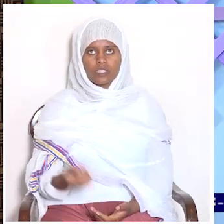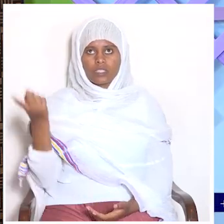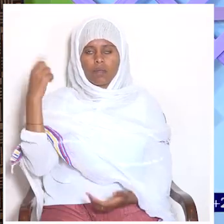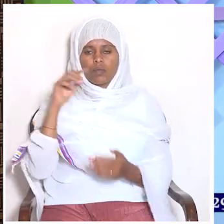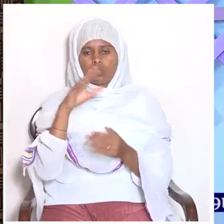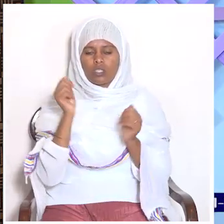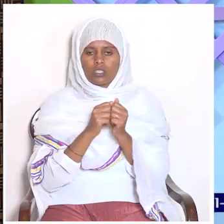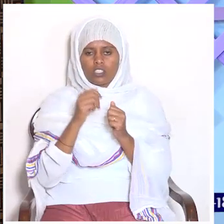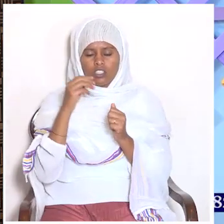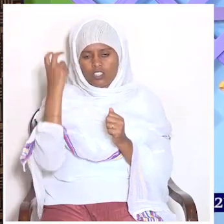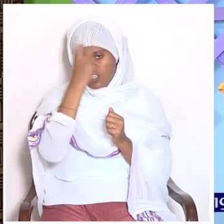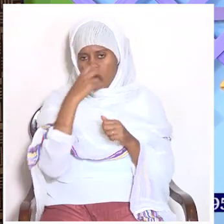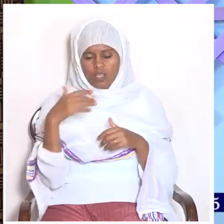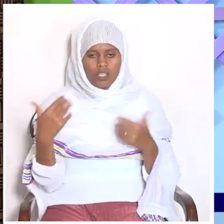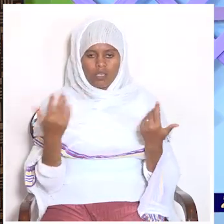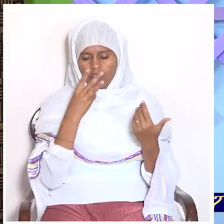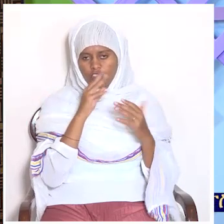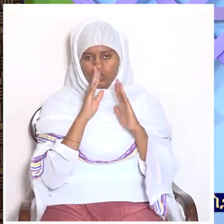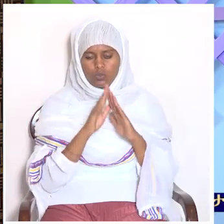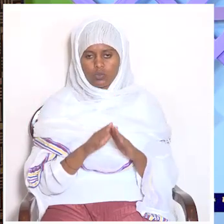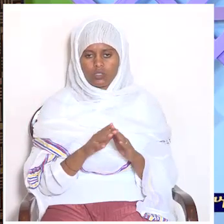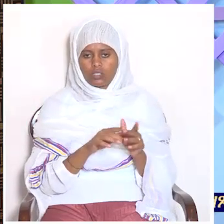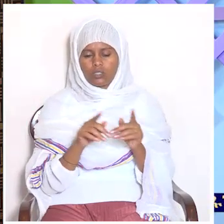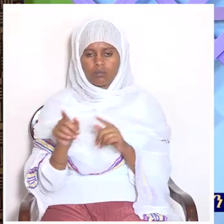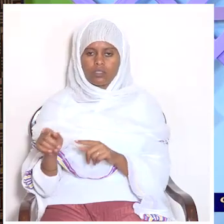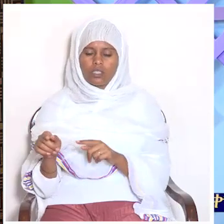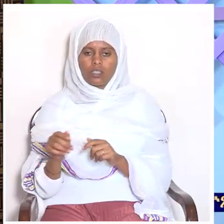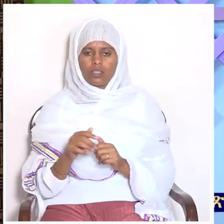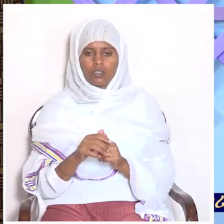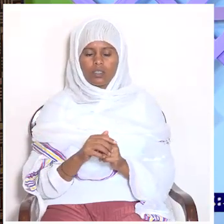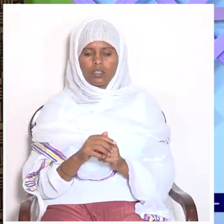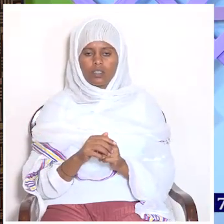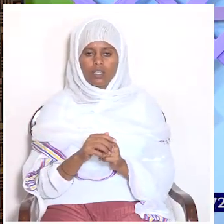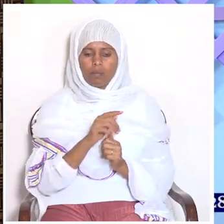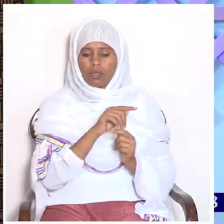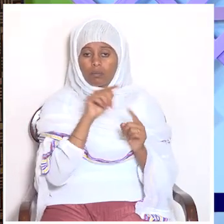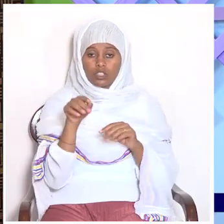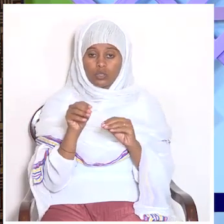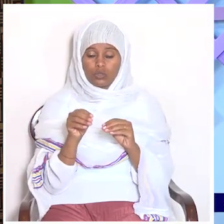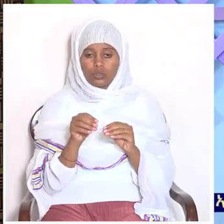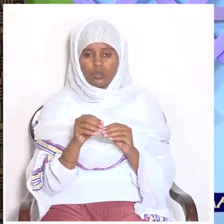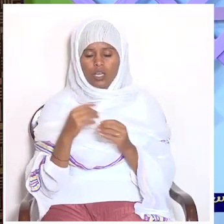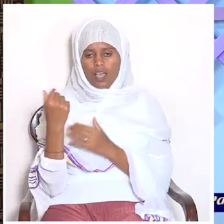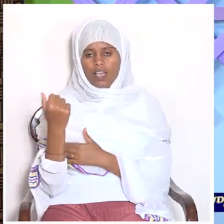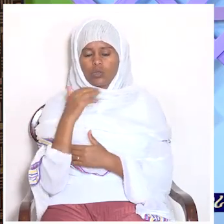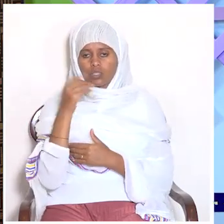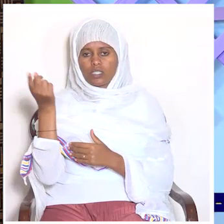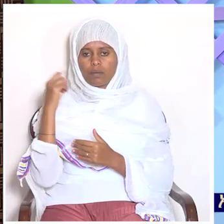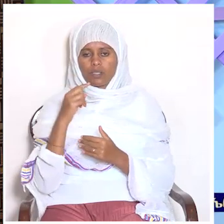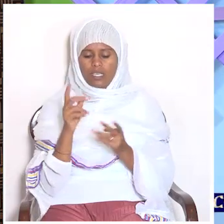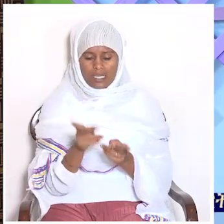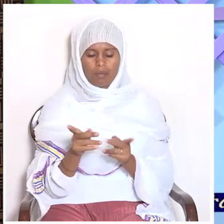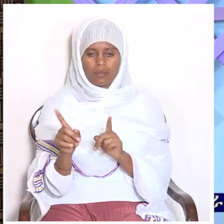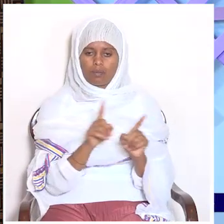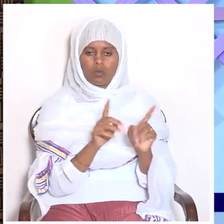عبير أمون أجزي عبير انتاي سعنو له إلو منفذ قدوسي مسأل عليكي وهيلو لولي سألكي منفذ قدوسي عباقه خورريو هيلو الولد